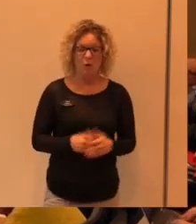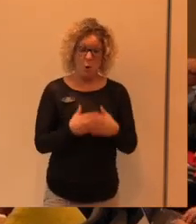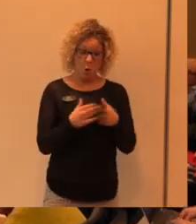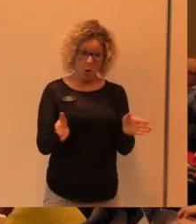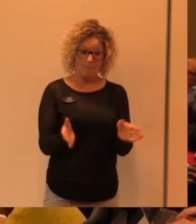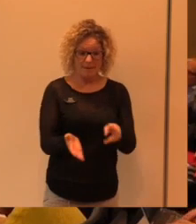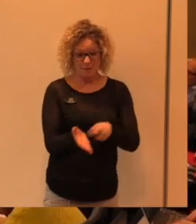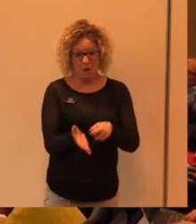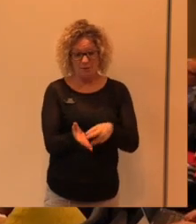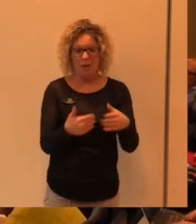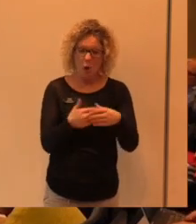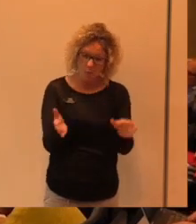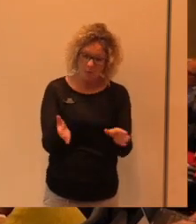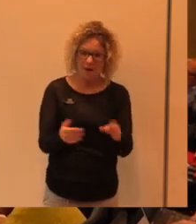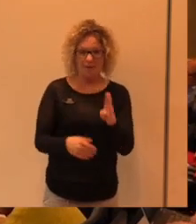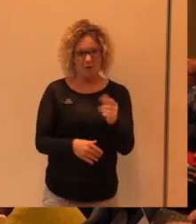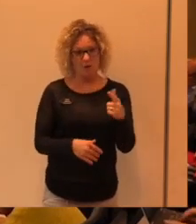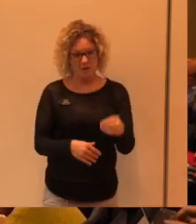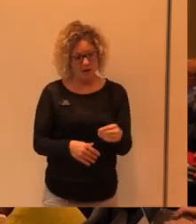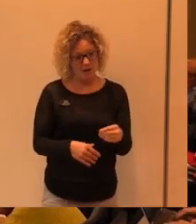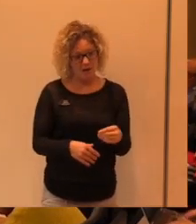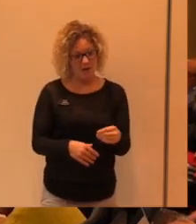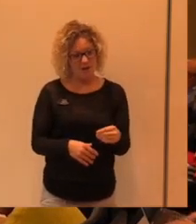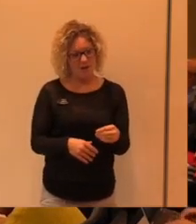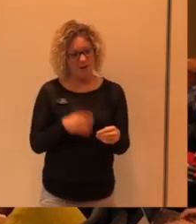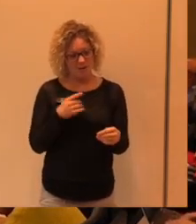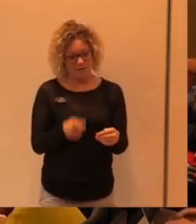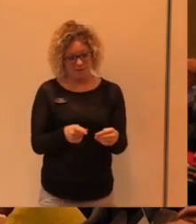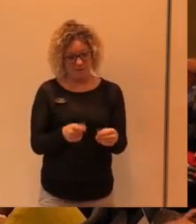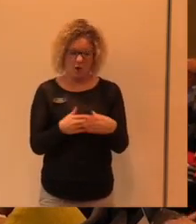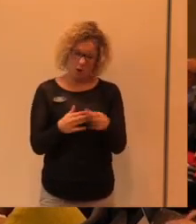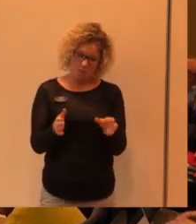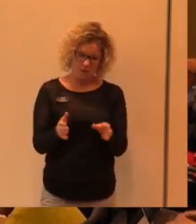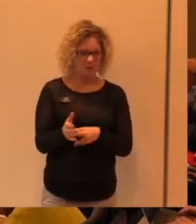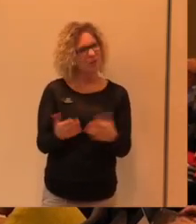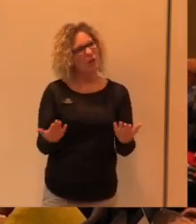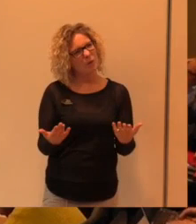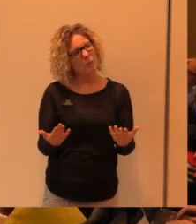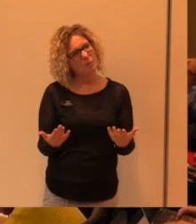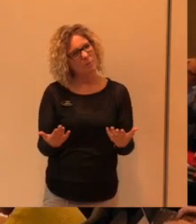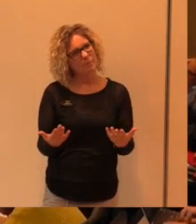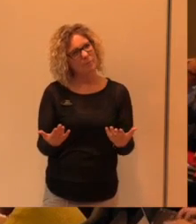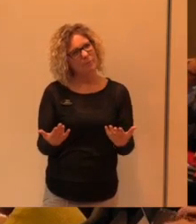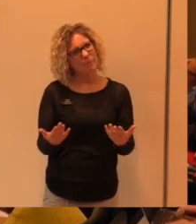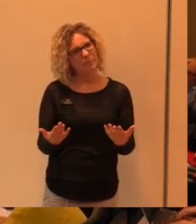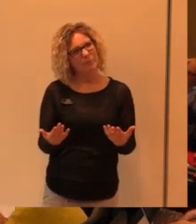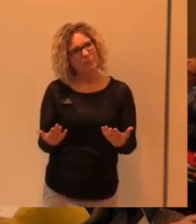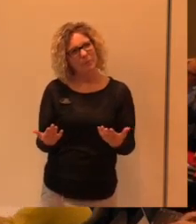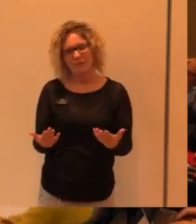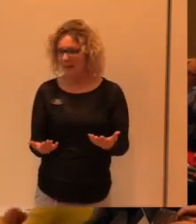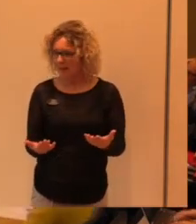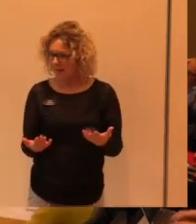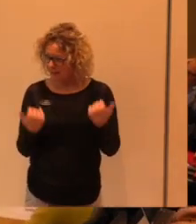data eller öppna data som det också heter då, så öppen data är egentligen det är fritt tillgänglig